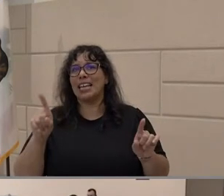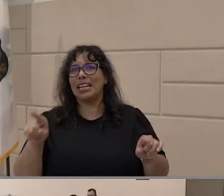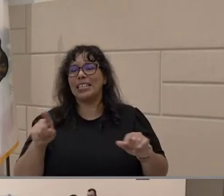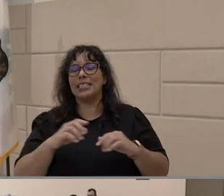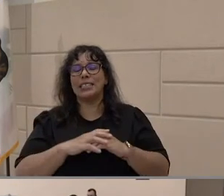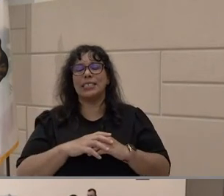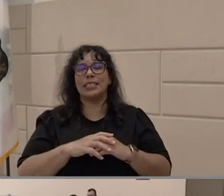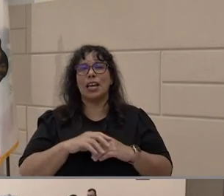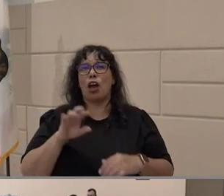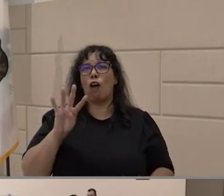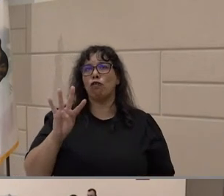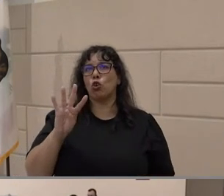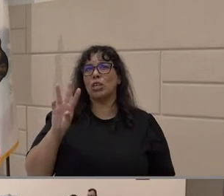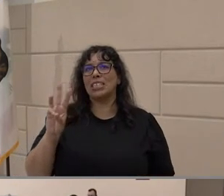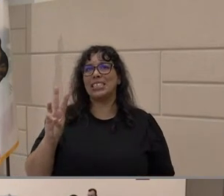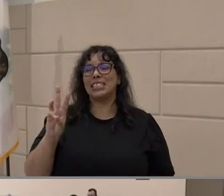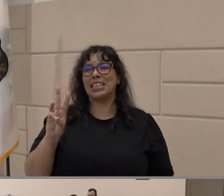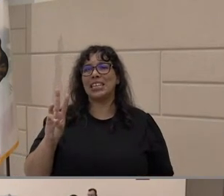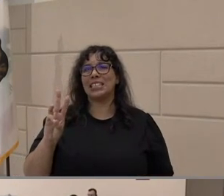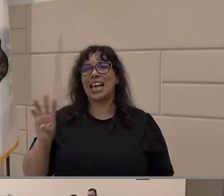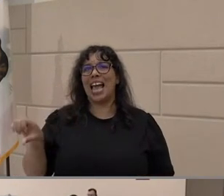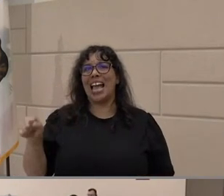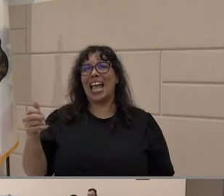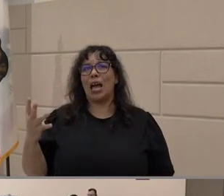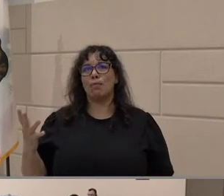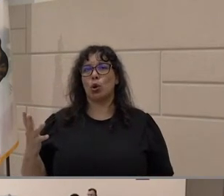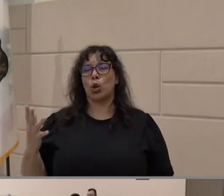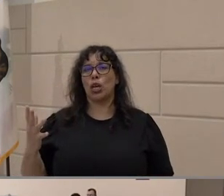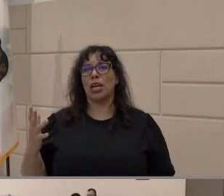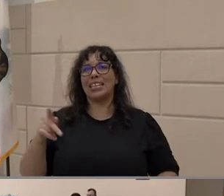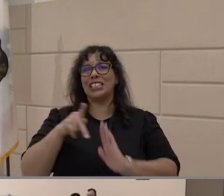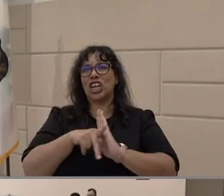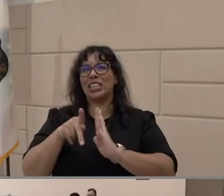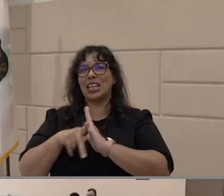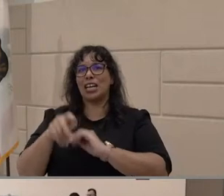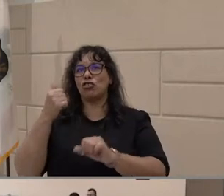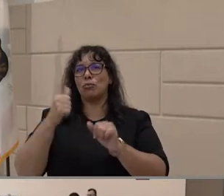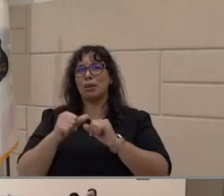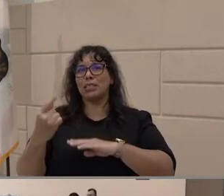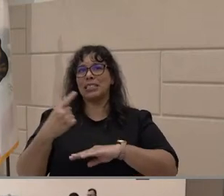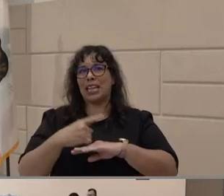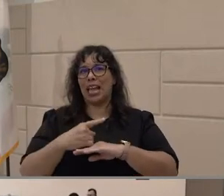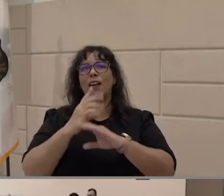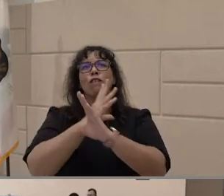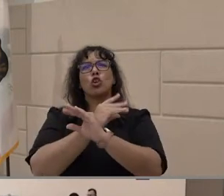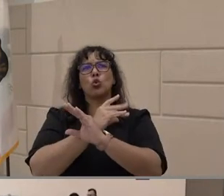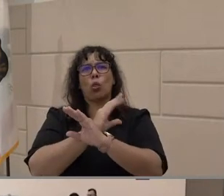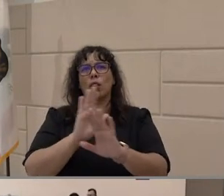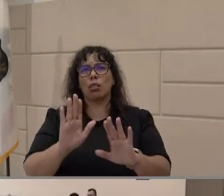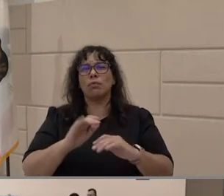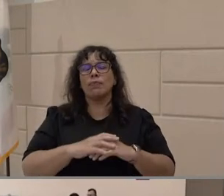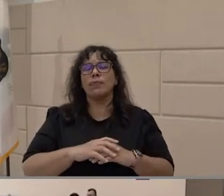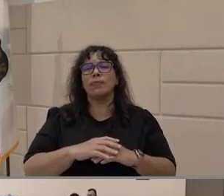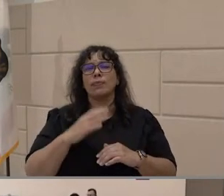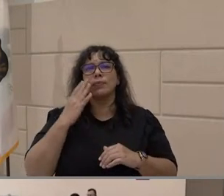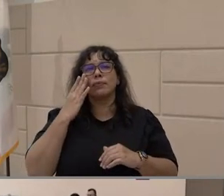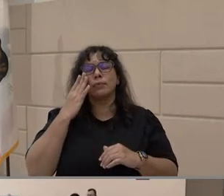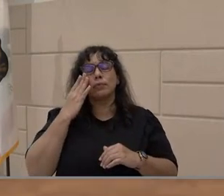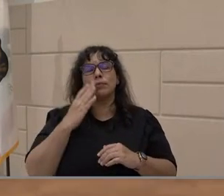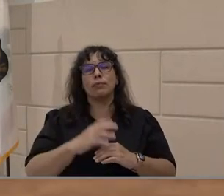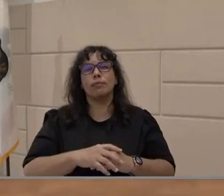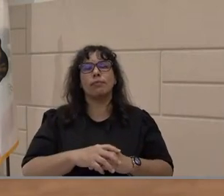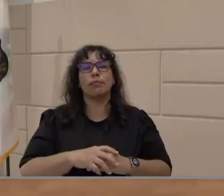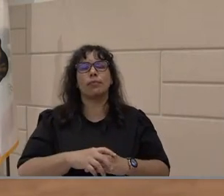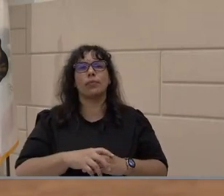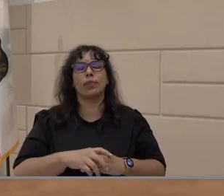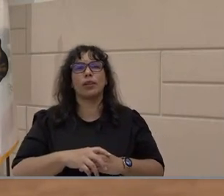គេហៅថាកម្មវិធីមួយដែលខ្ញុំបានចូលរួមតាក់ទងនឹងគេហៅថាកចងចាំការចងចាំ